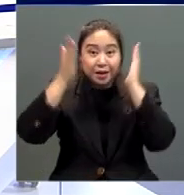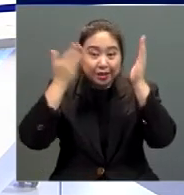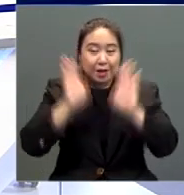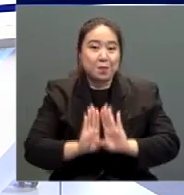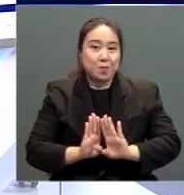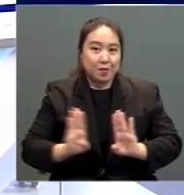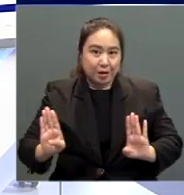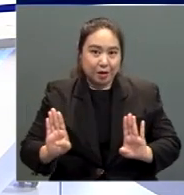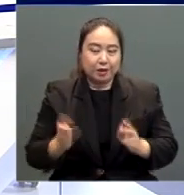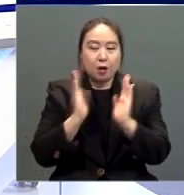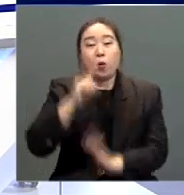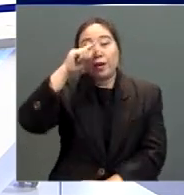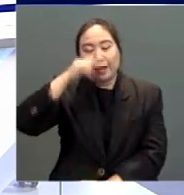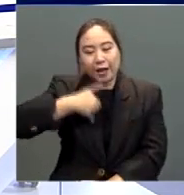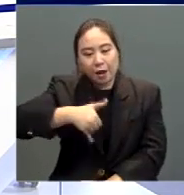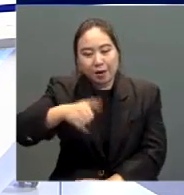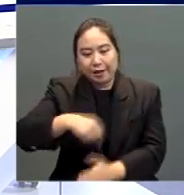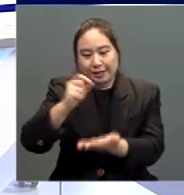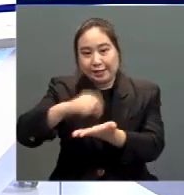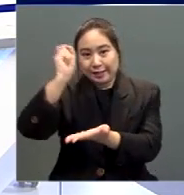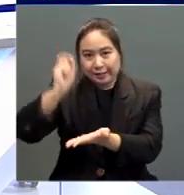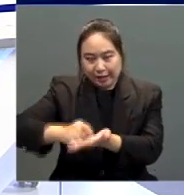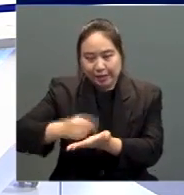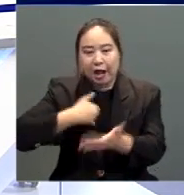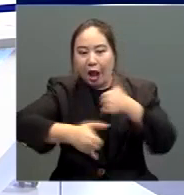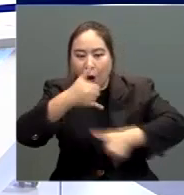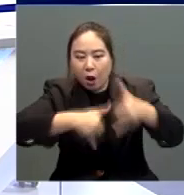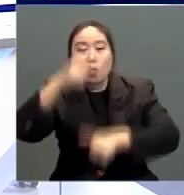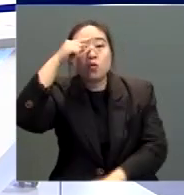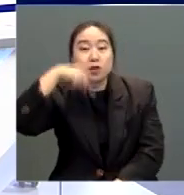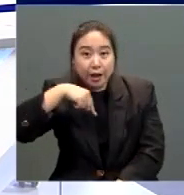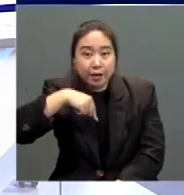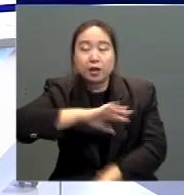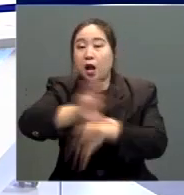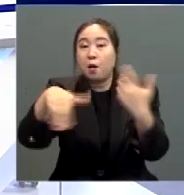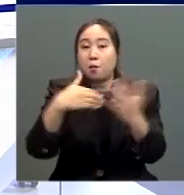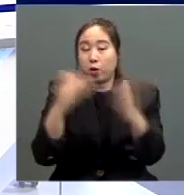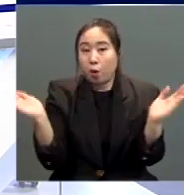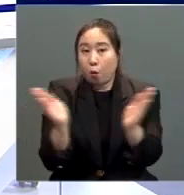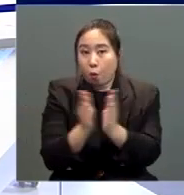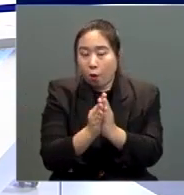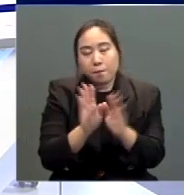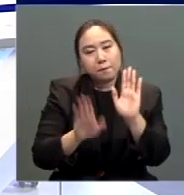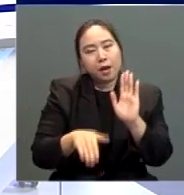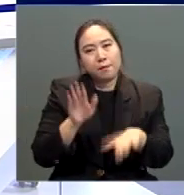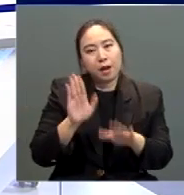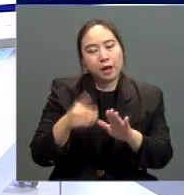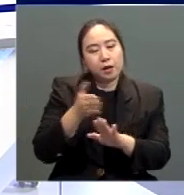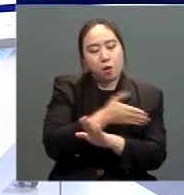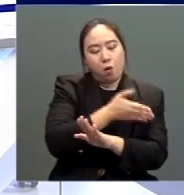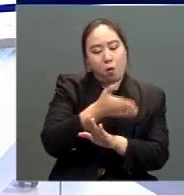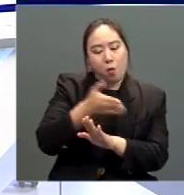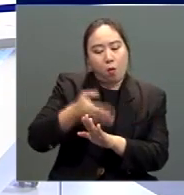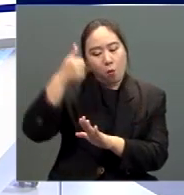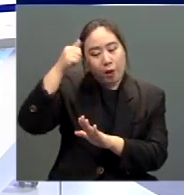ล้วก็คนไทยก็มาลงทะเบียนเพื่อที่จะเดินทางเข้ามาอย่างต่อเนื่องรวมยอดแล้วทีมข่าวบอกว่าประมาณช่วง2วันที่ผ่